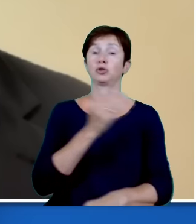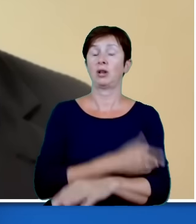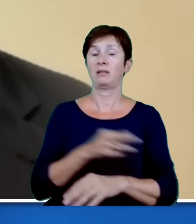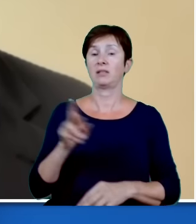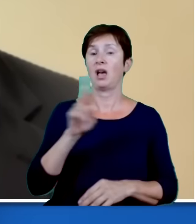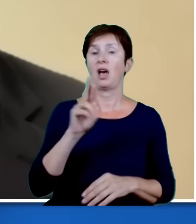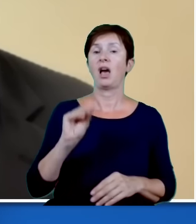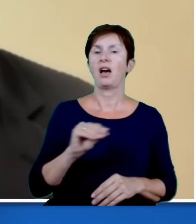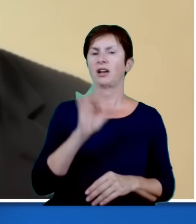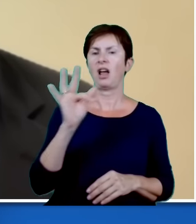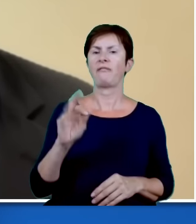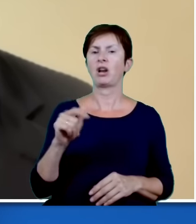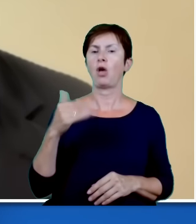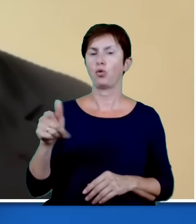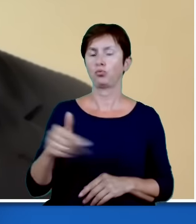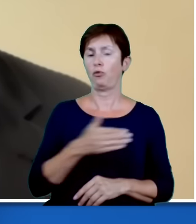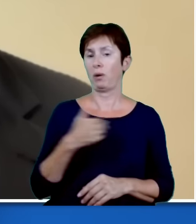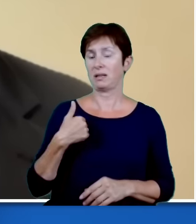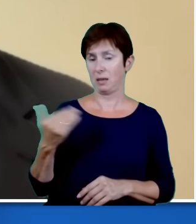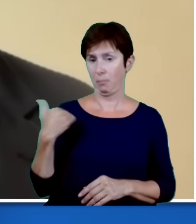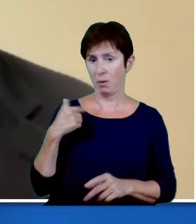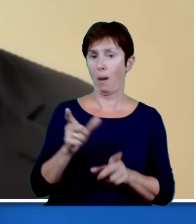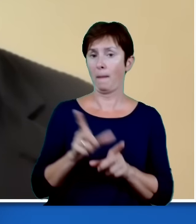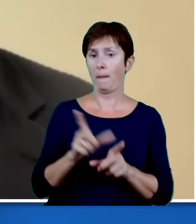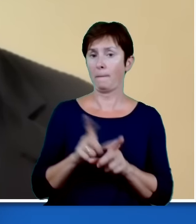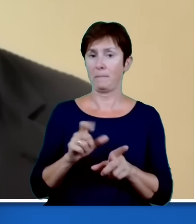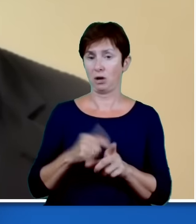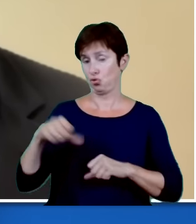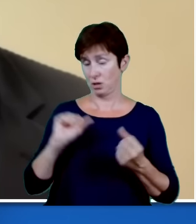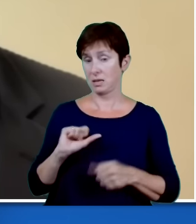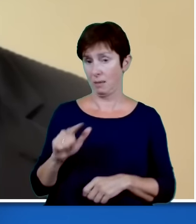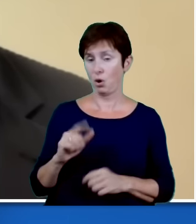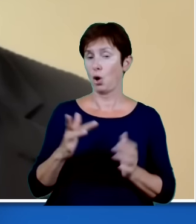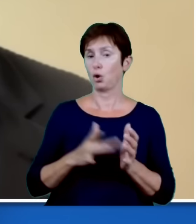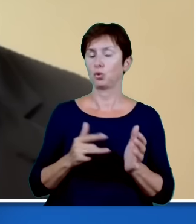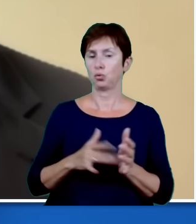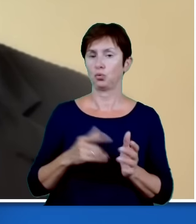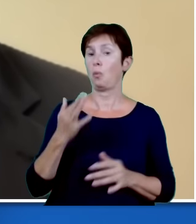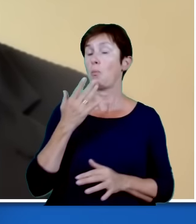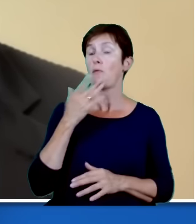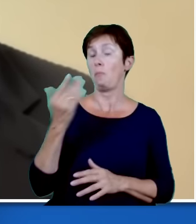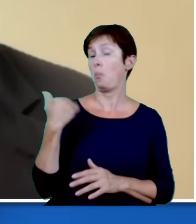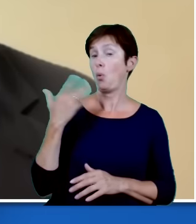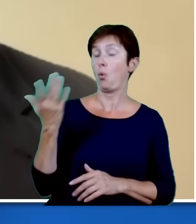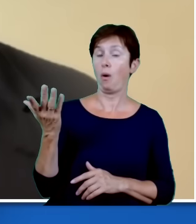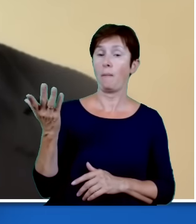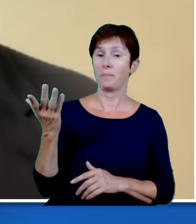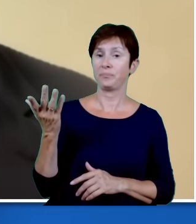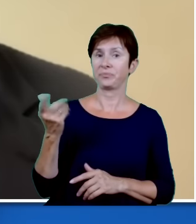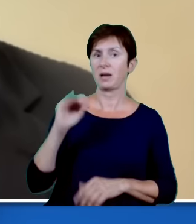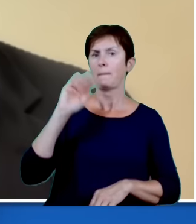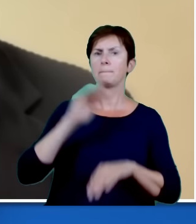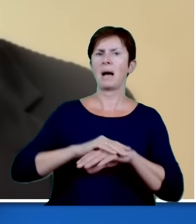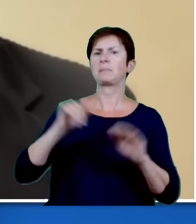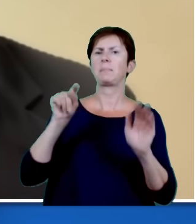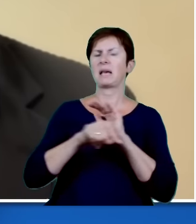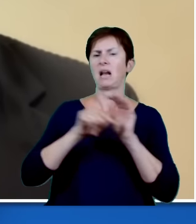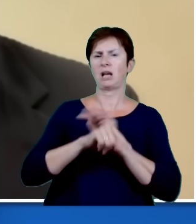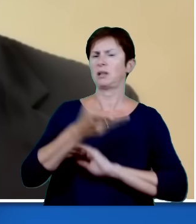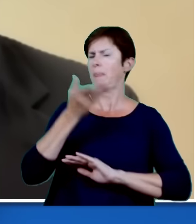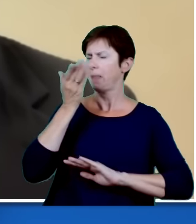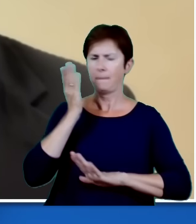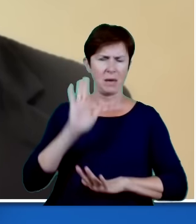zorganizowane w naszym kraju w październiku ubiegłego roku Tusk zapewniał że Pak migracyjny nigdy nie wejdzie w życie